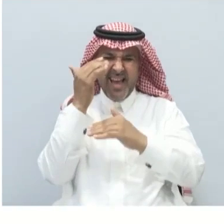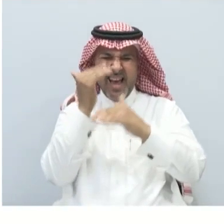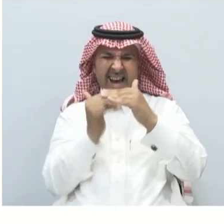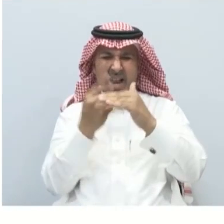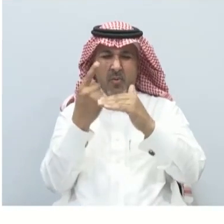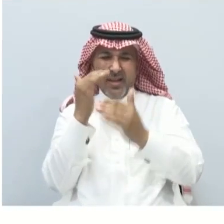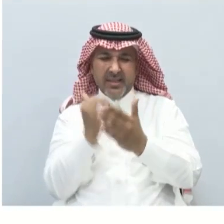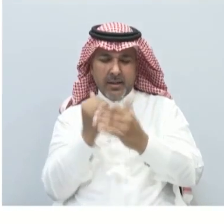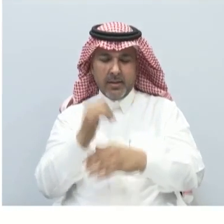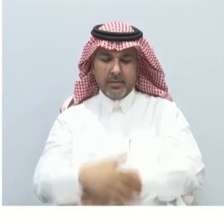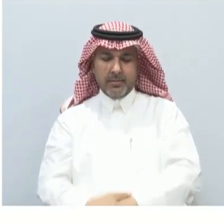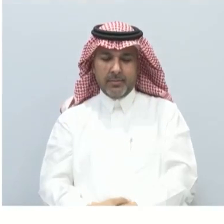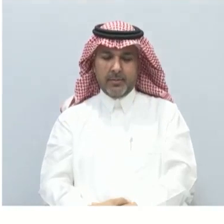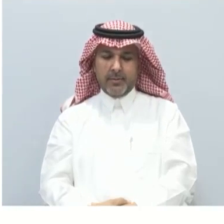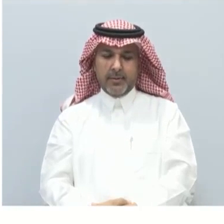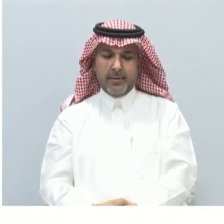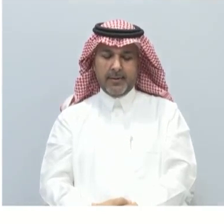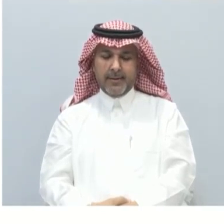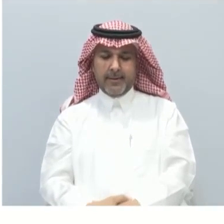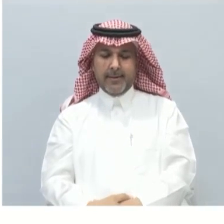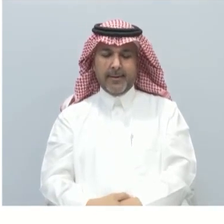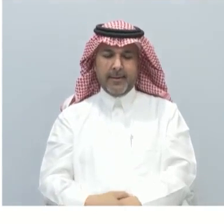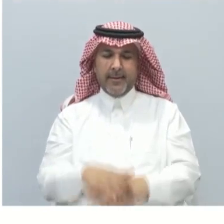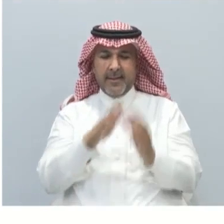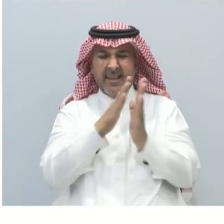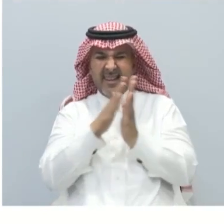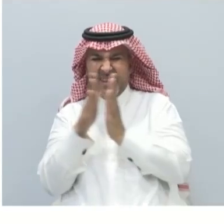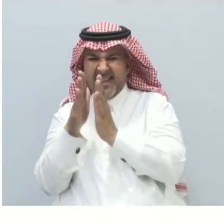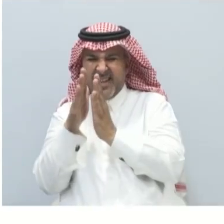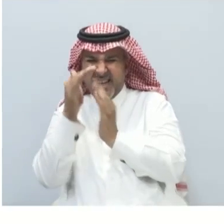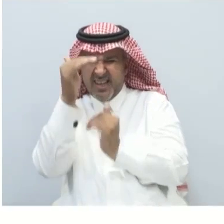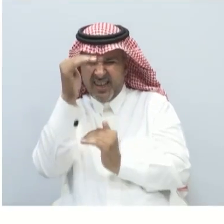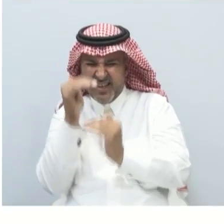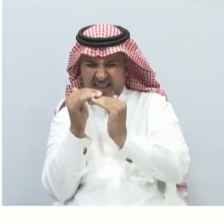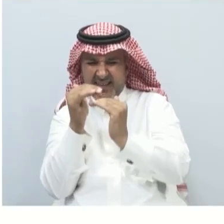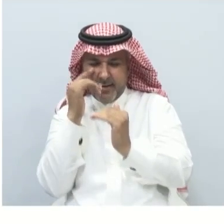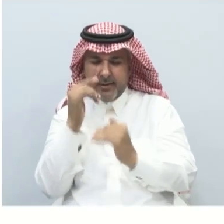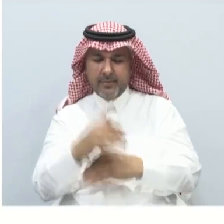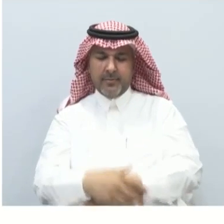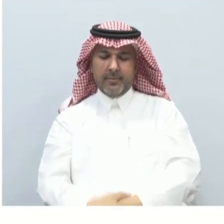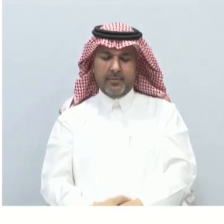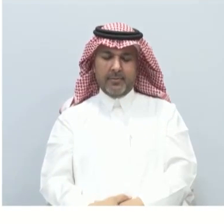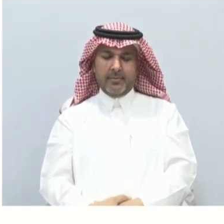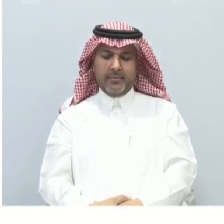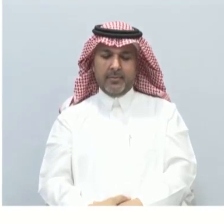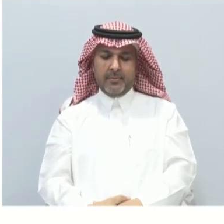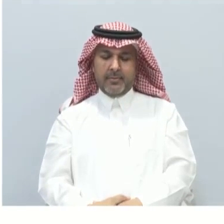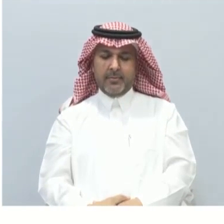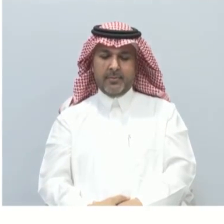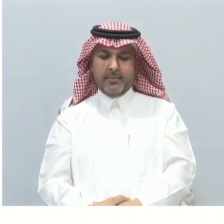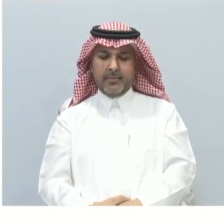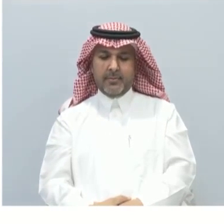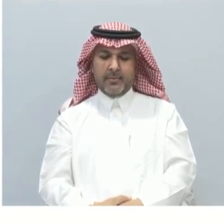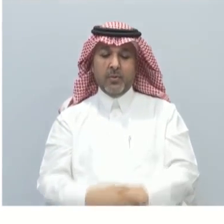واحد تضييق راسي بمقدار نصف والسالب يعطيني